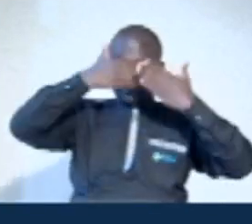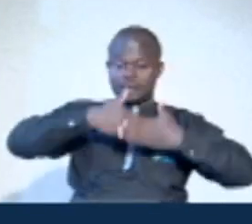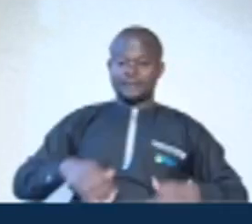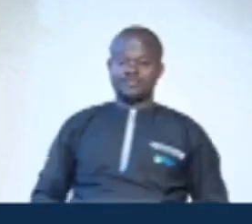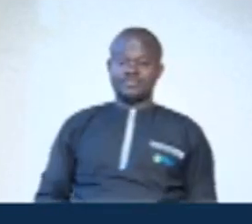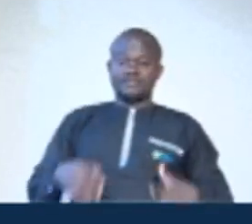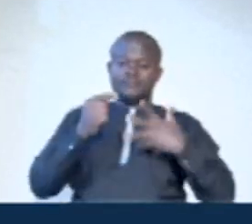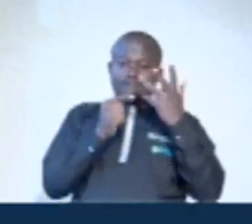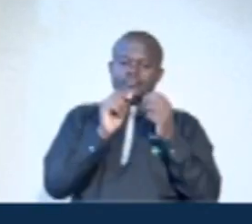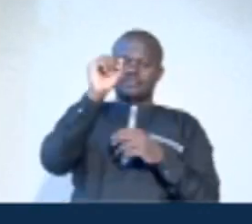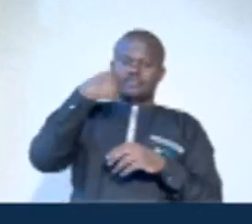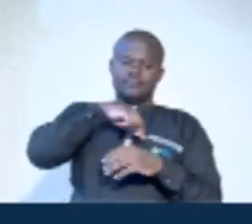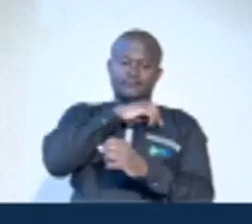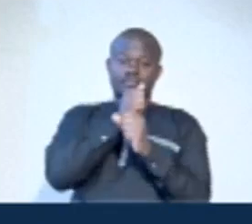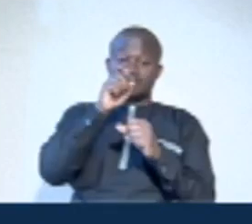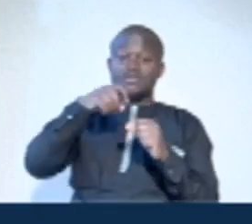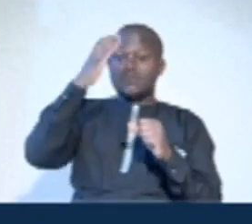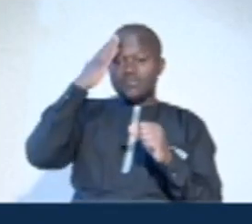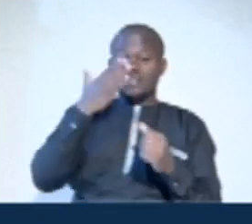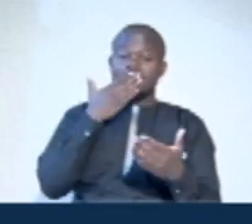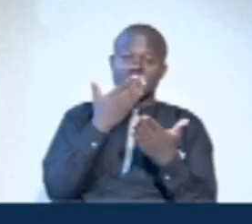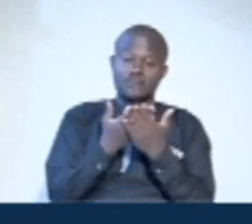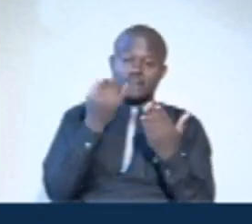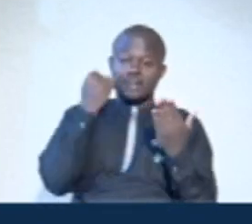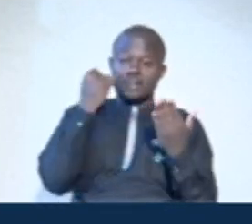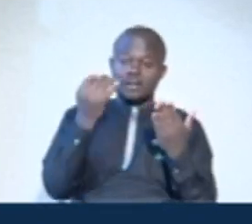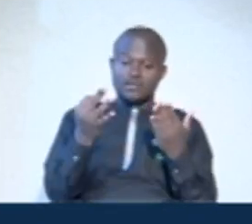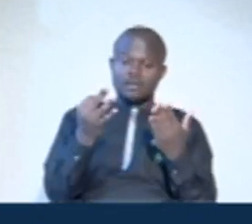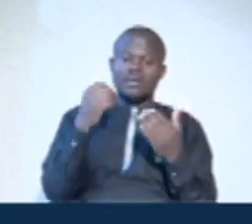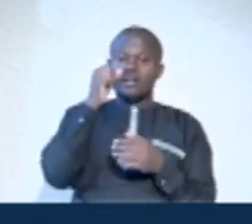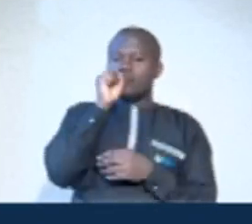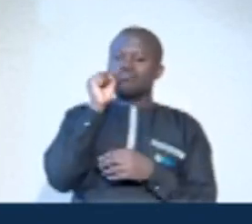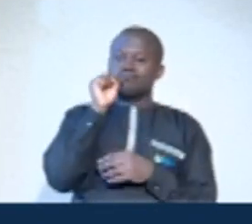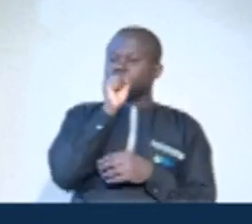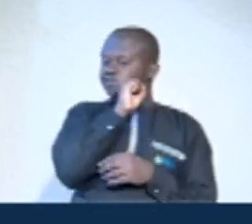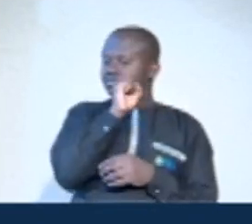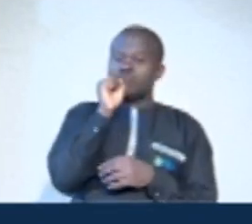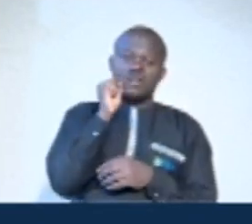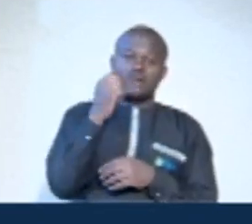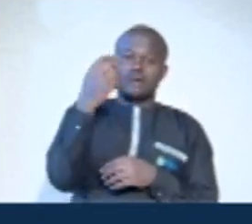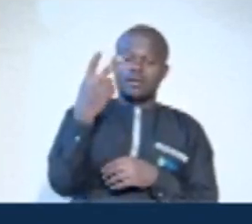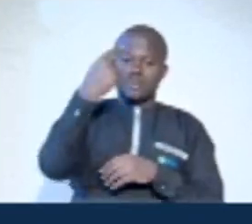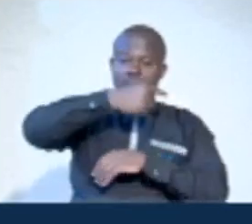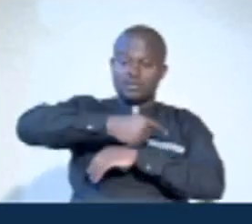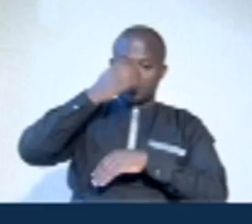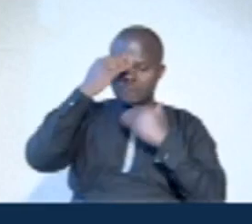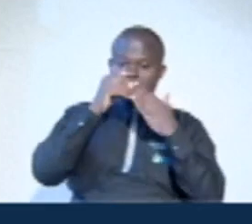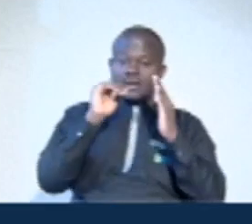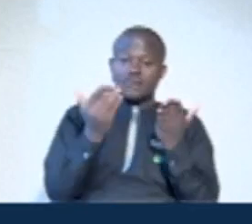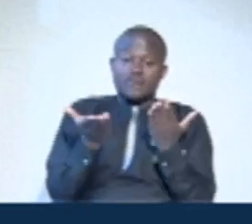mbere nkora, ngomba kumenya neza ko nibura noza mu kanwa nibura kabiri ku munsi. Ko